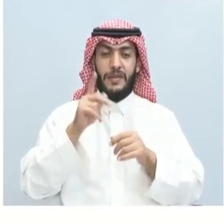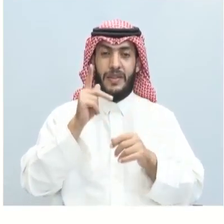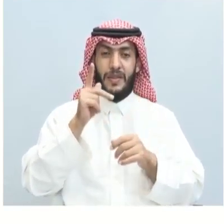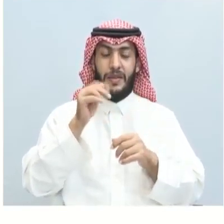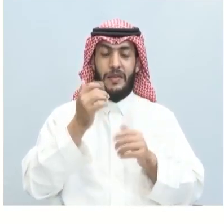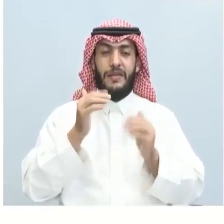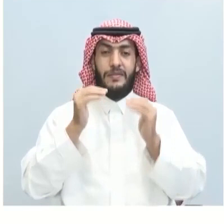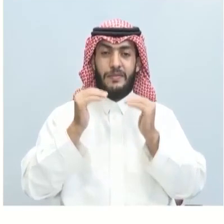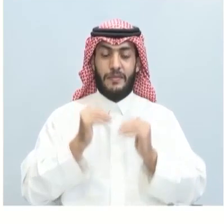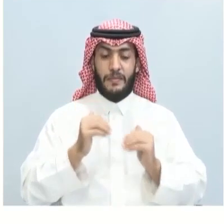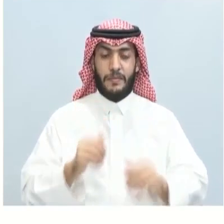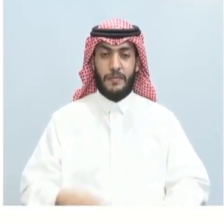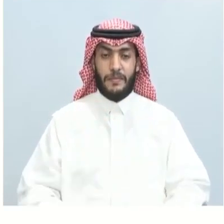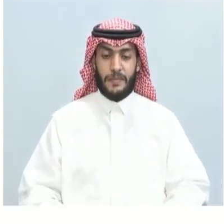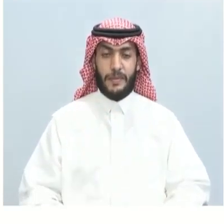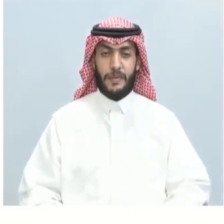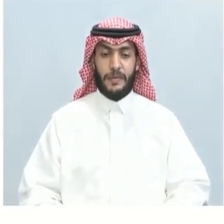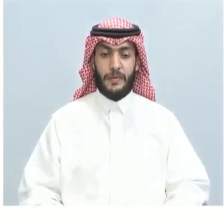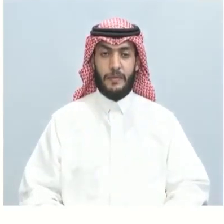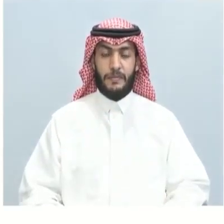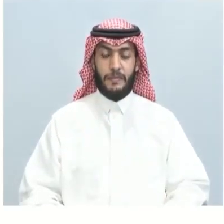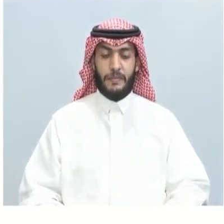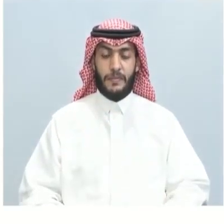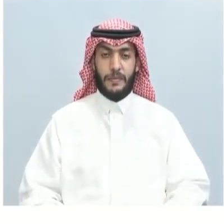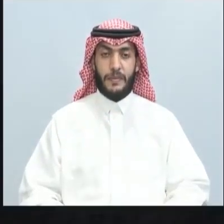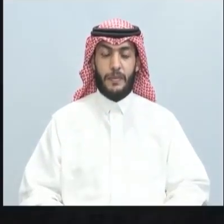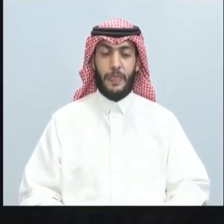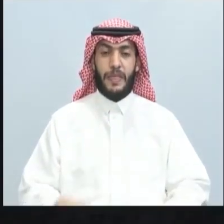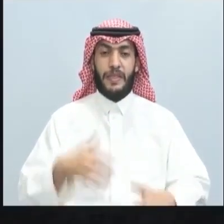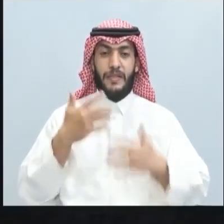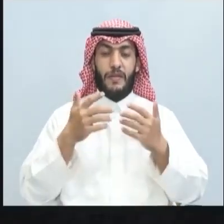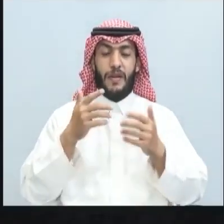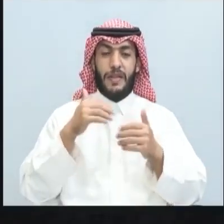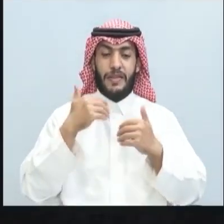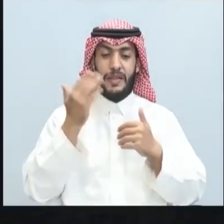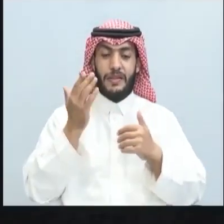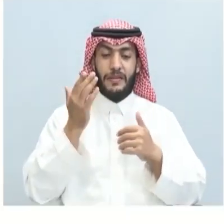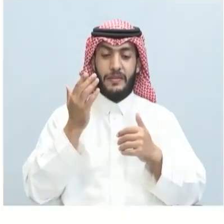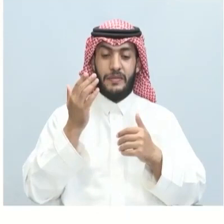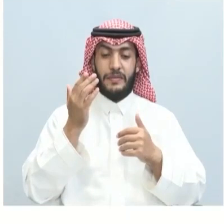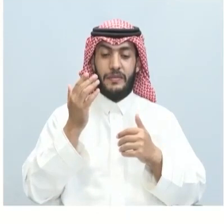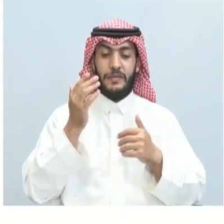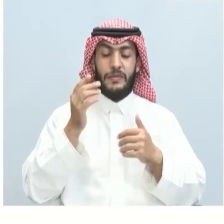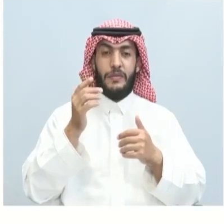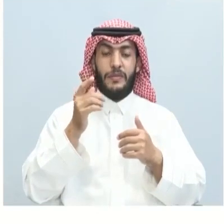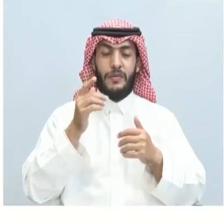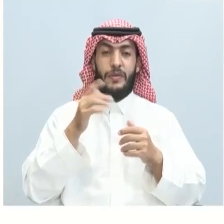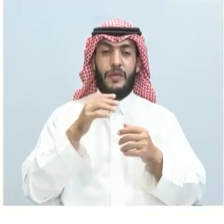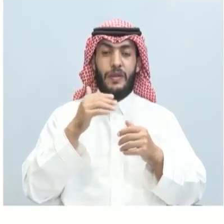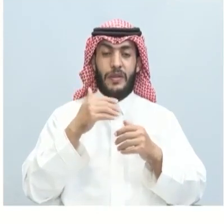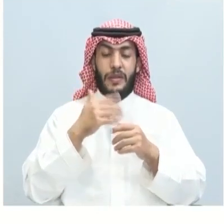الكي كيو تقل اذا في التفاعل الطارد والتفاعل